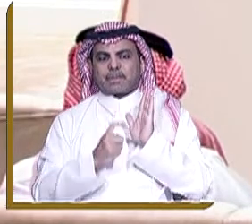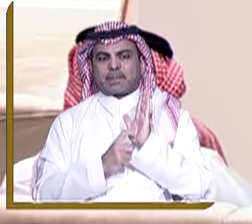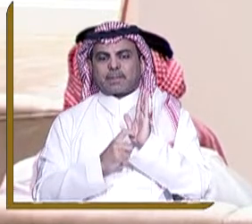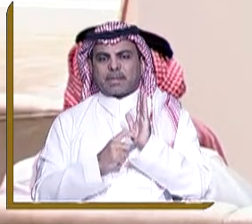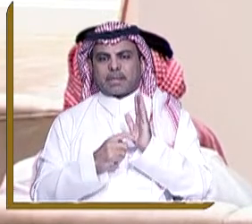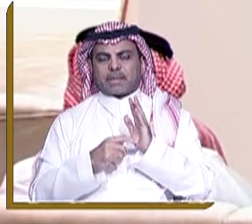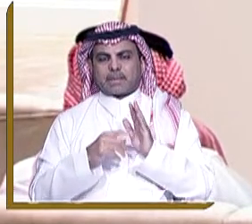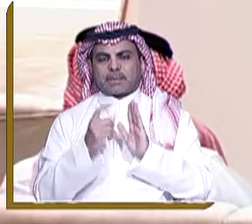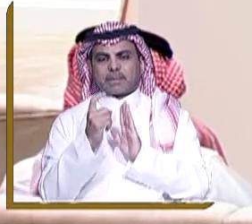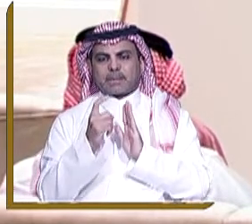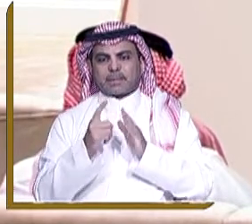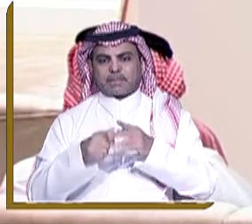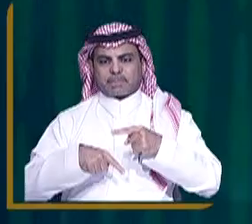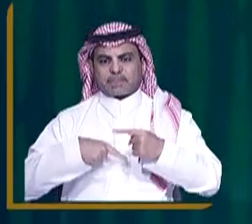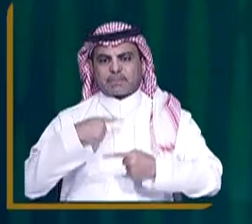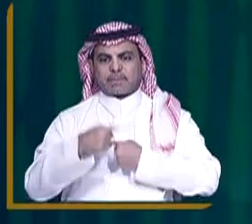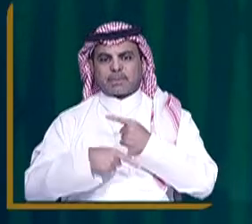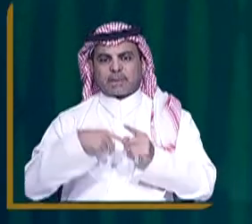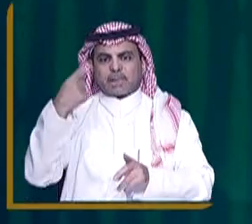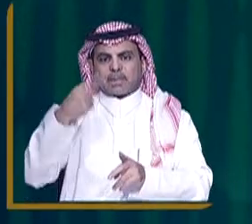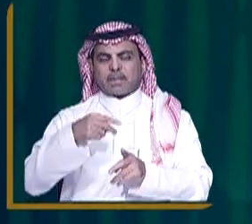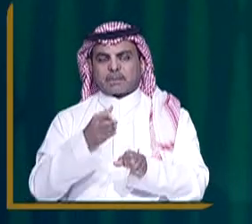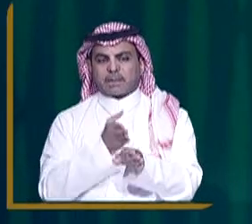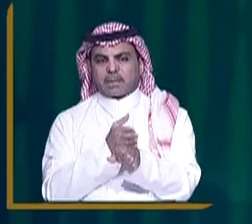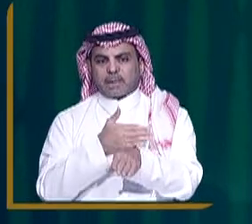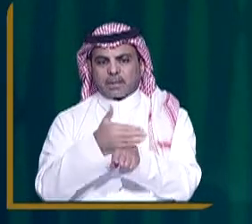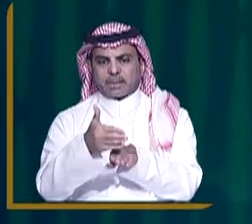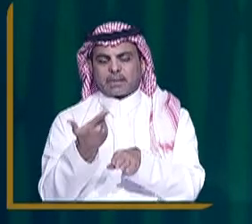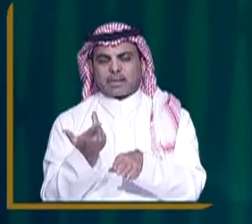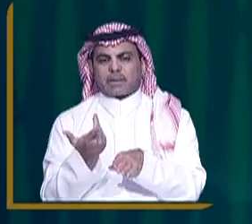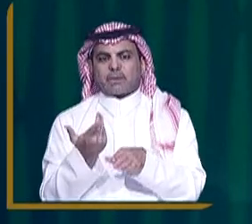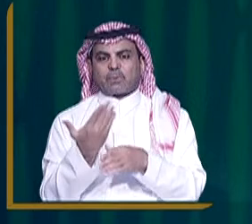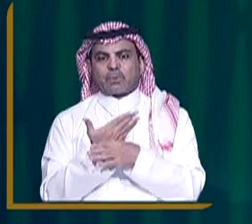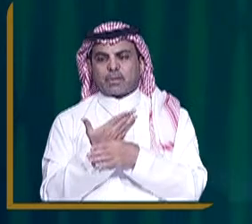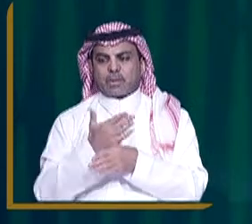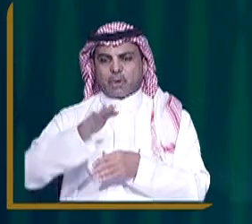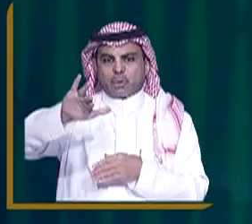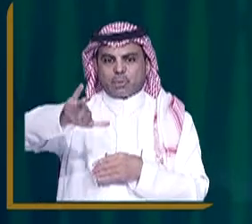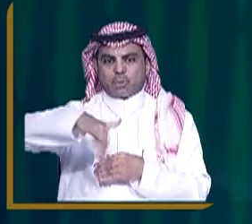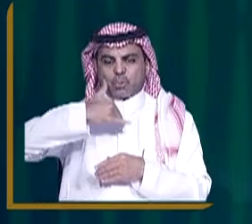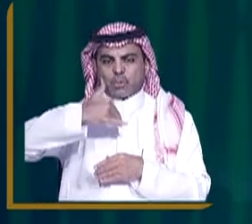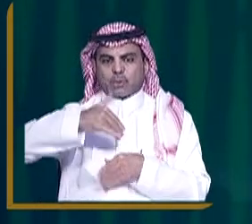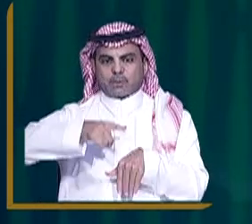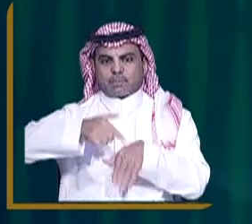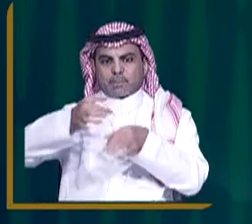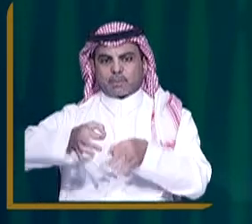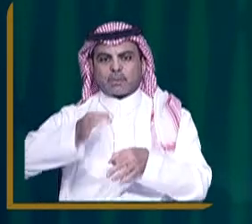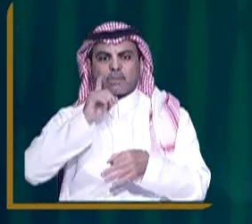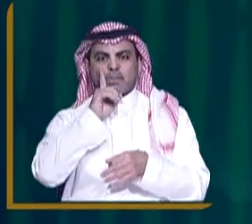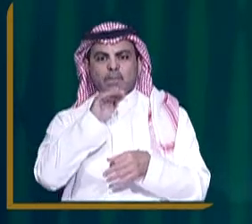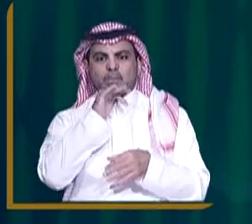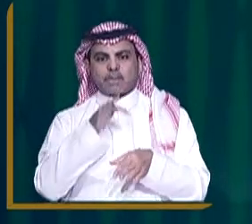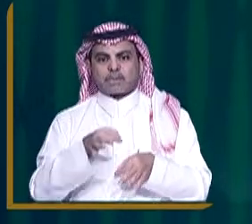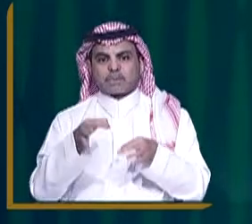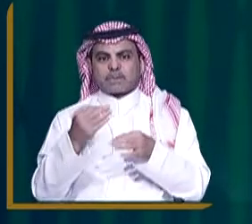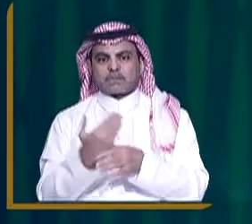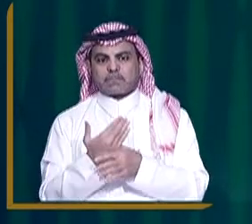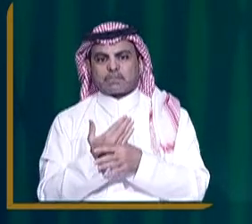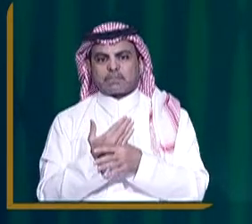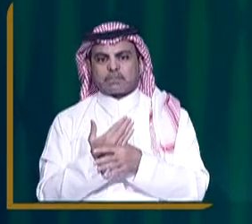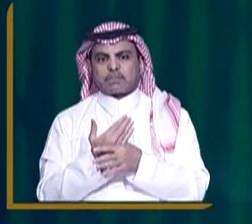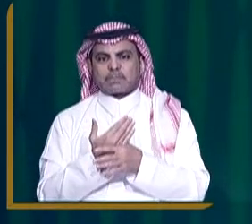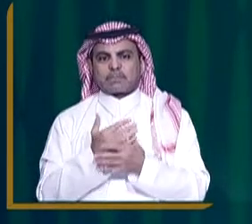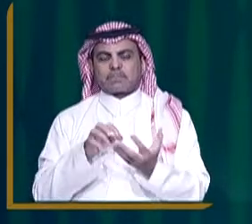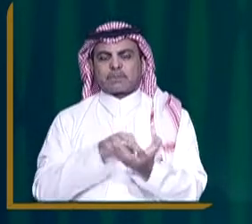تنشيط الأنظمة والعقوبات وأيضا حضور الطلاب وربطها مع أولياء الأمور، لأن مثل هذه